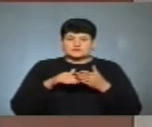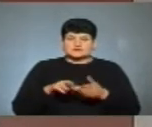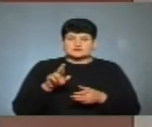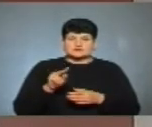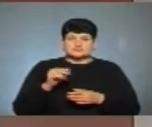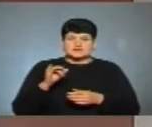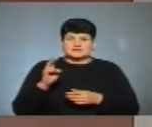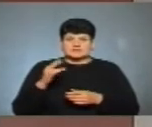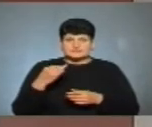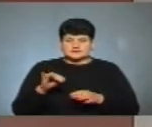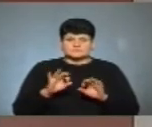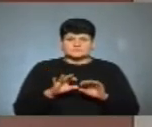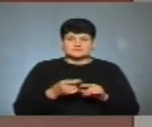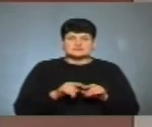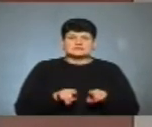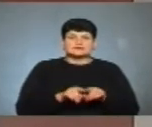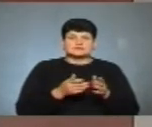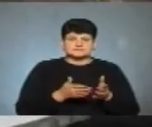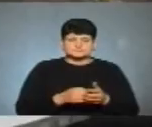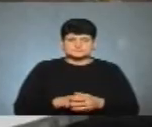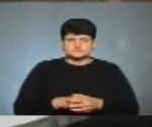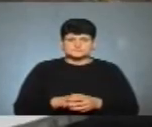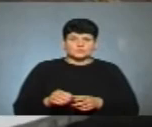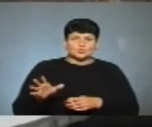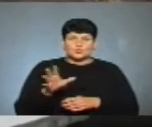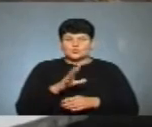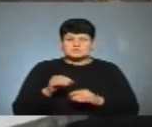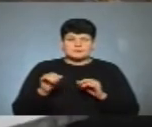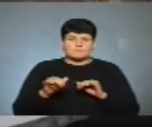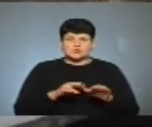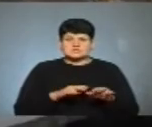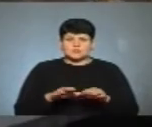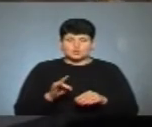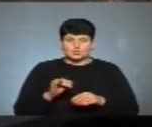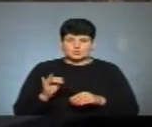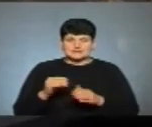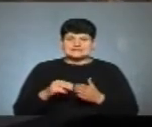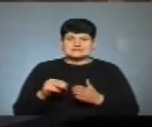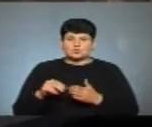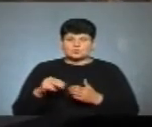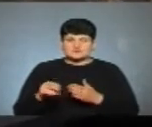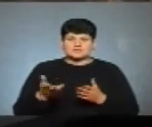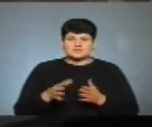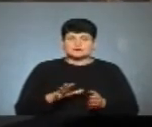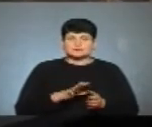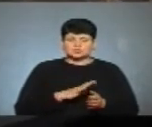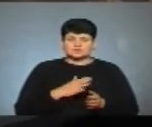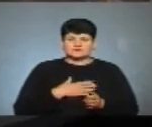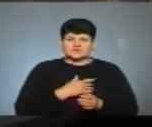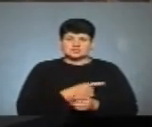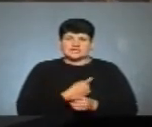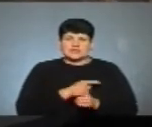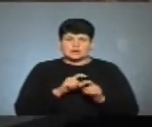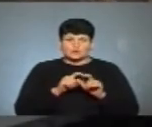Ярослав Чайківський прокоментував це так. Усі процедури закупівель, які відбувалися в нашій